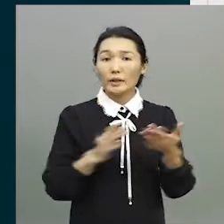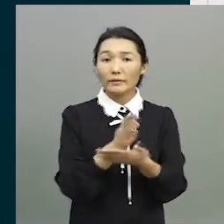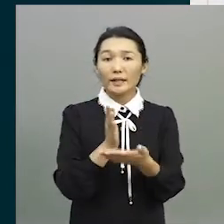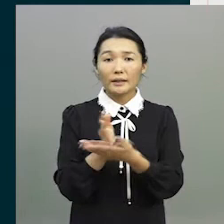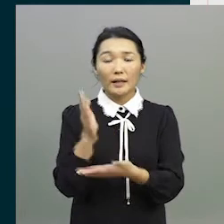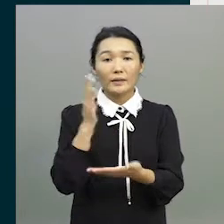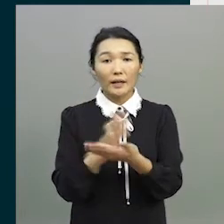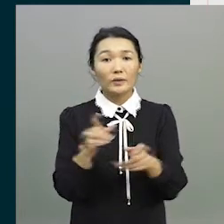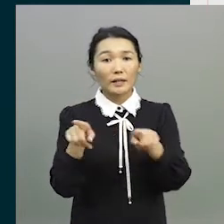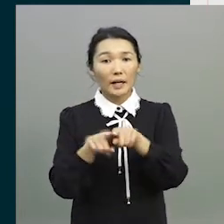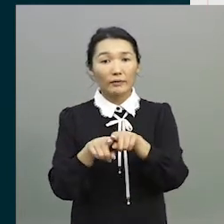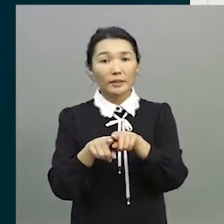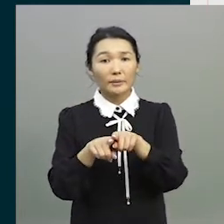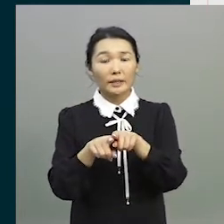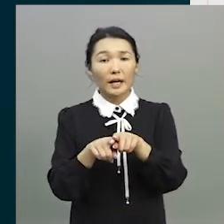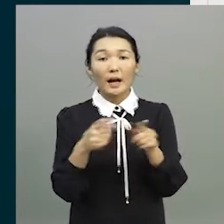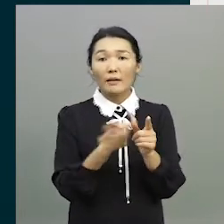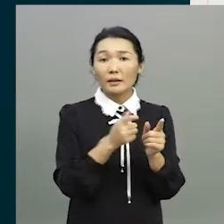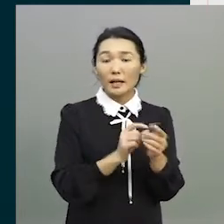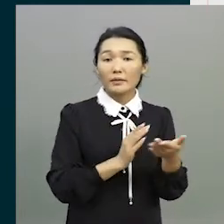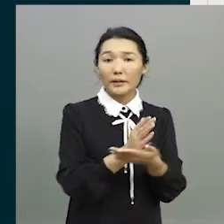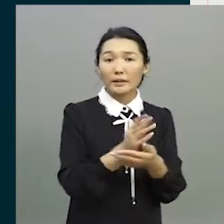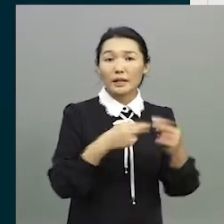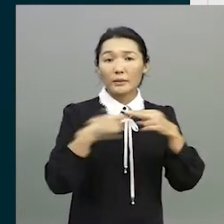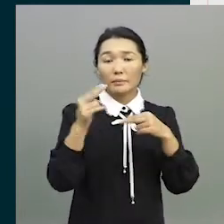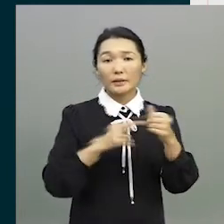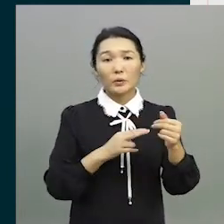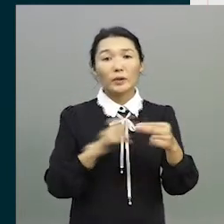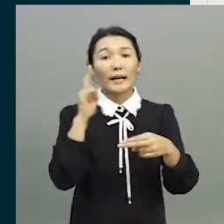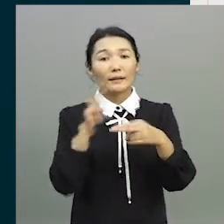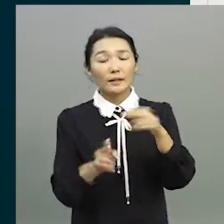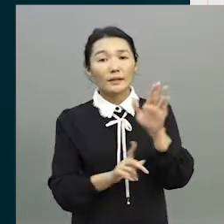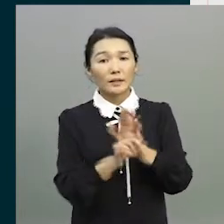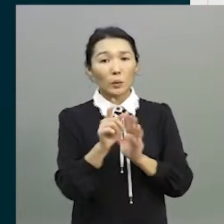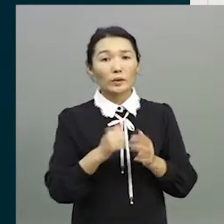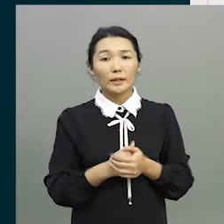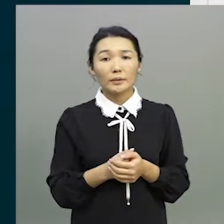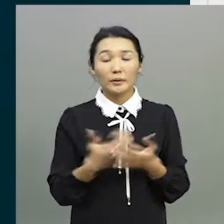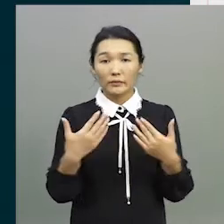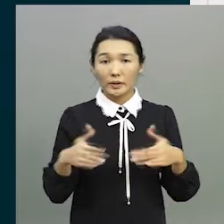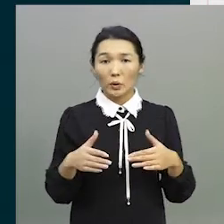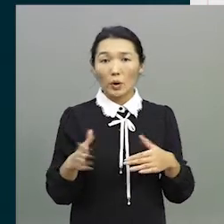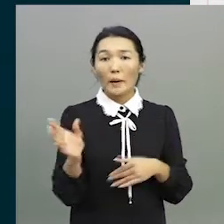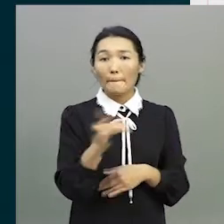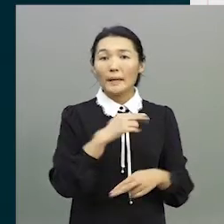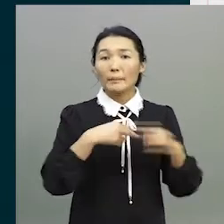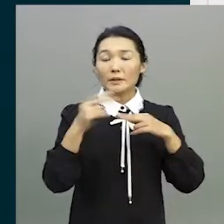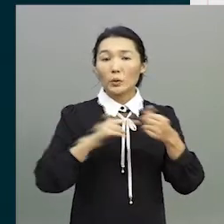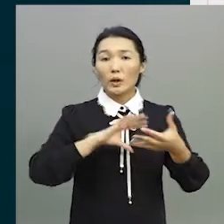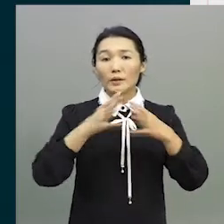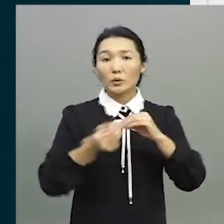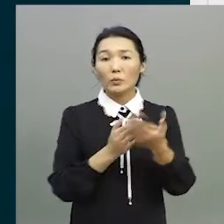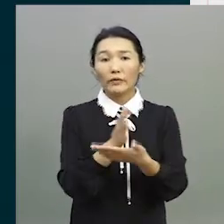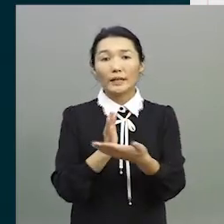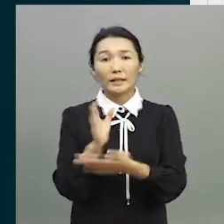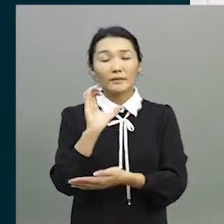равными данным вектором и построены от конца исходных все мы построили сумму векторов c